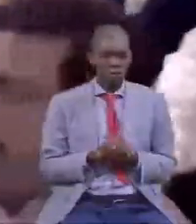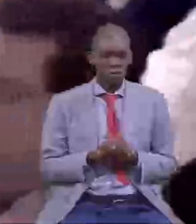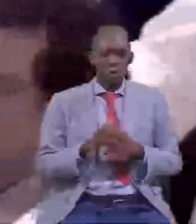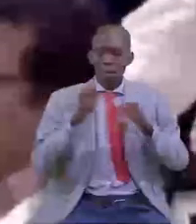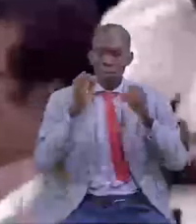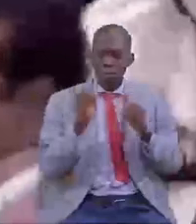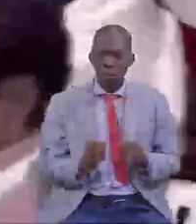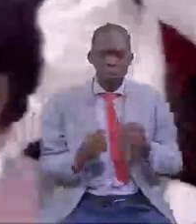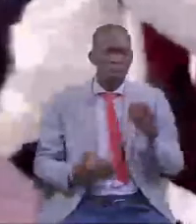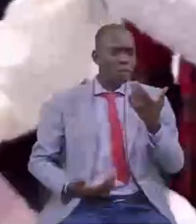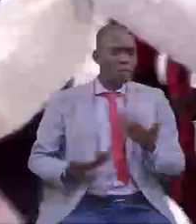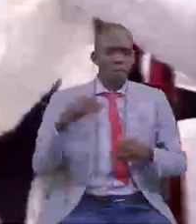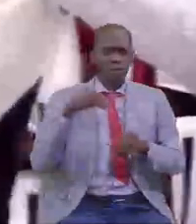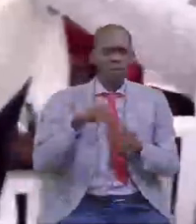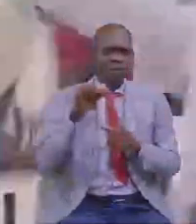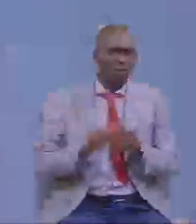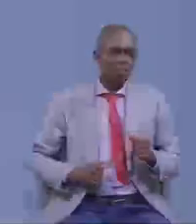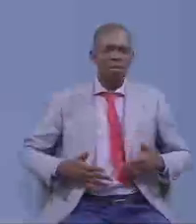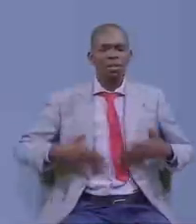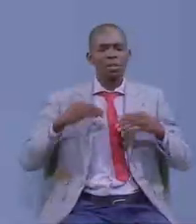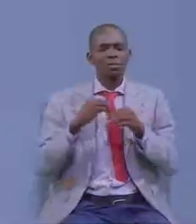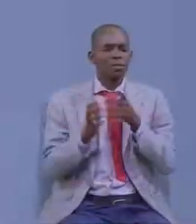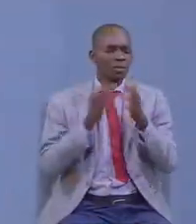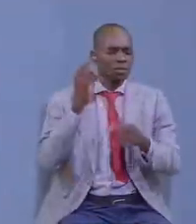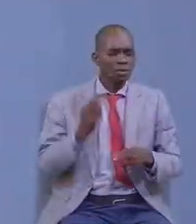Le feu, la puissance dans chaque âme.